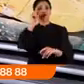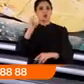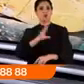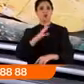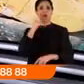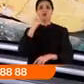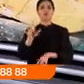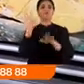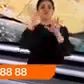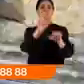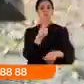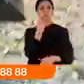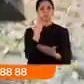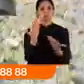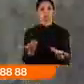verdiler.